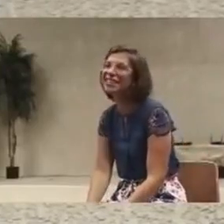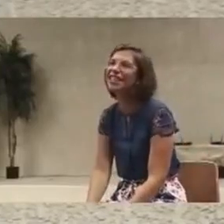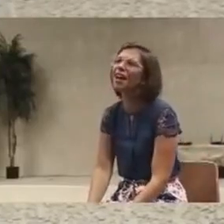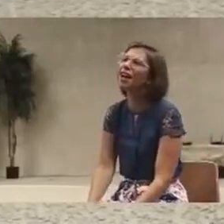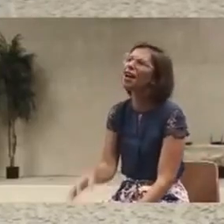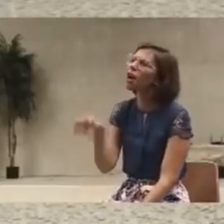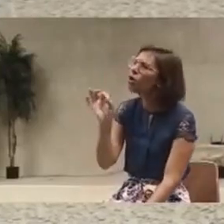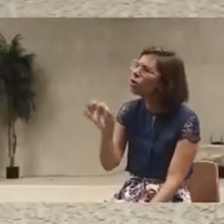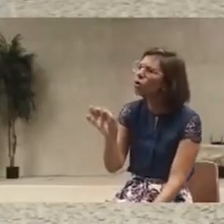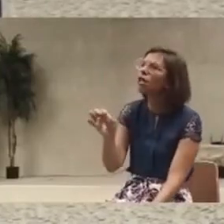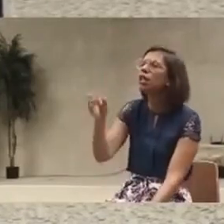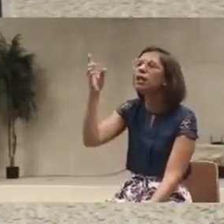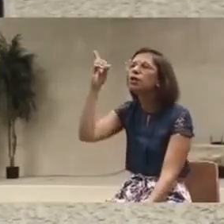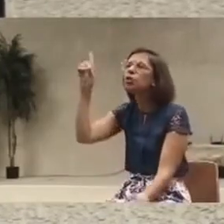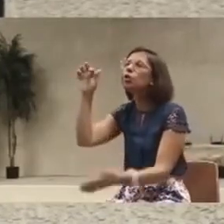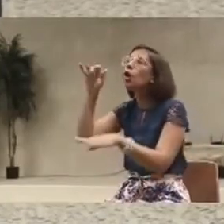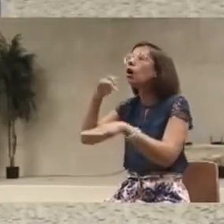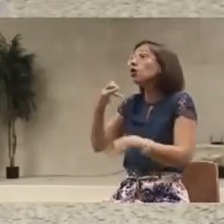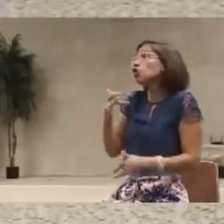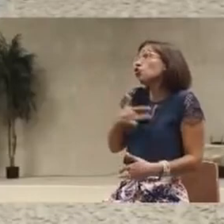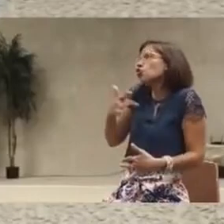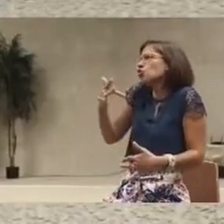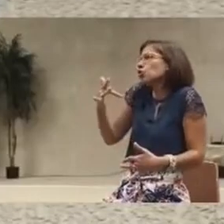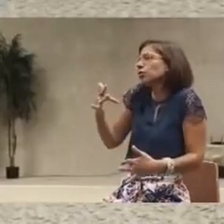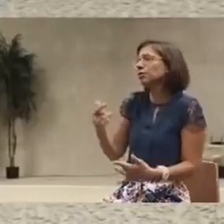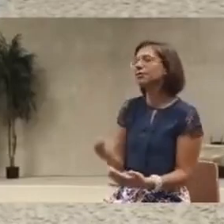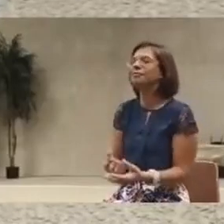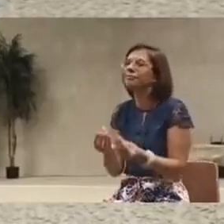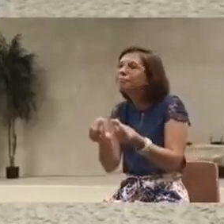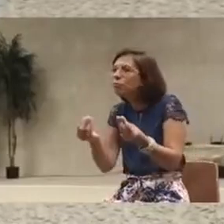touche beaucoup de monde aussi dans ce milieu-là.